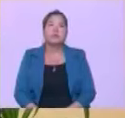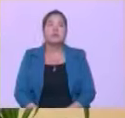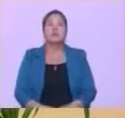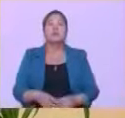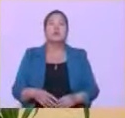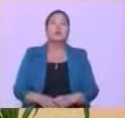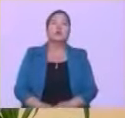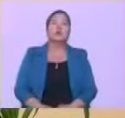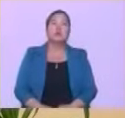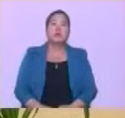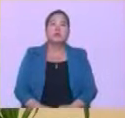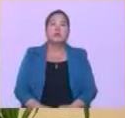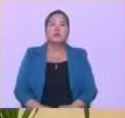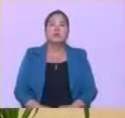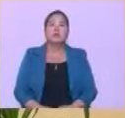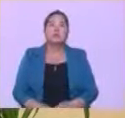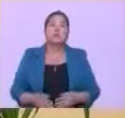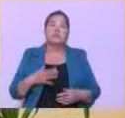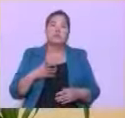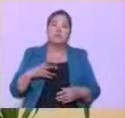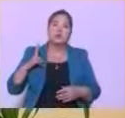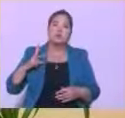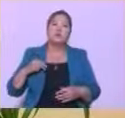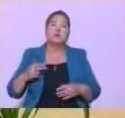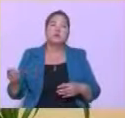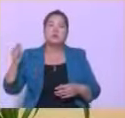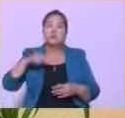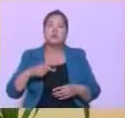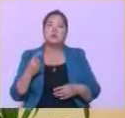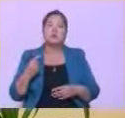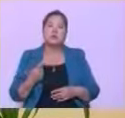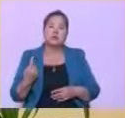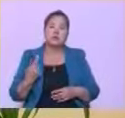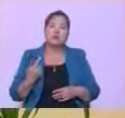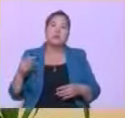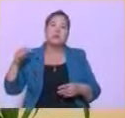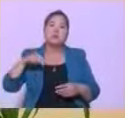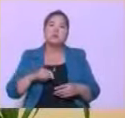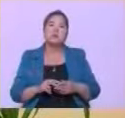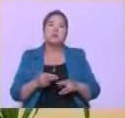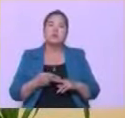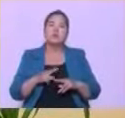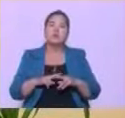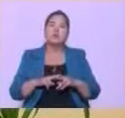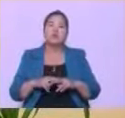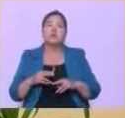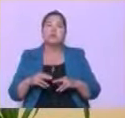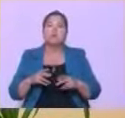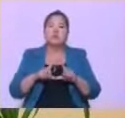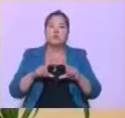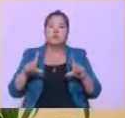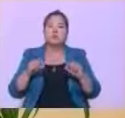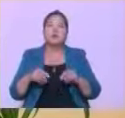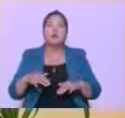класс. Моя внучка пришла в первый класс этой школы. Ранее 2 моих внука уже были лучшими учениками данного учреждения.